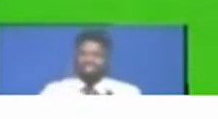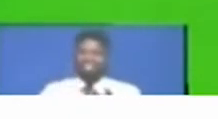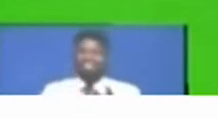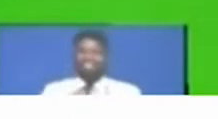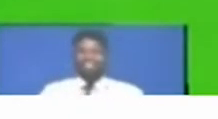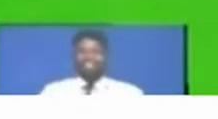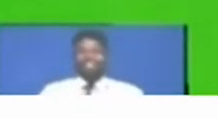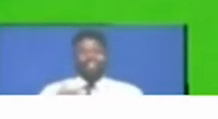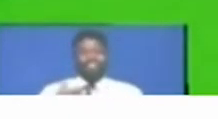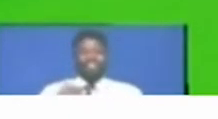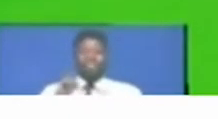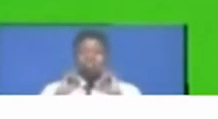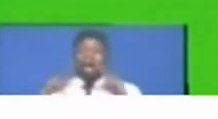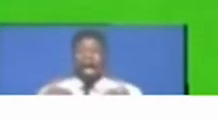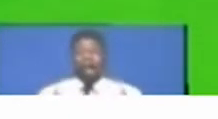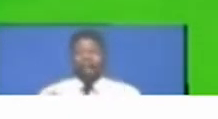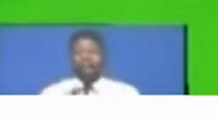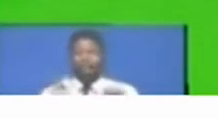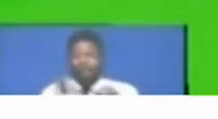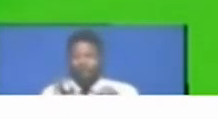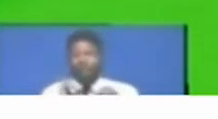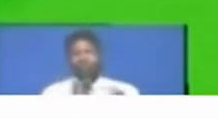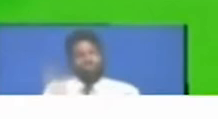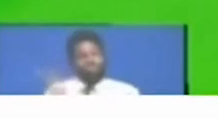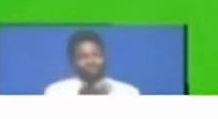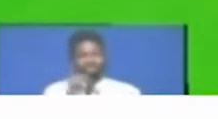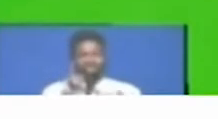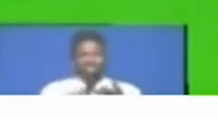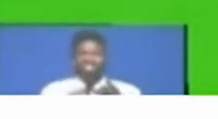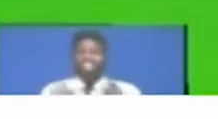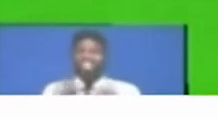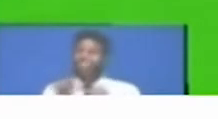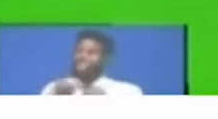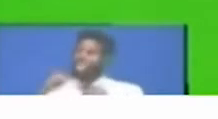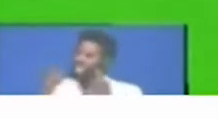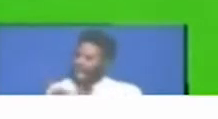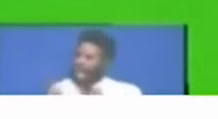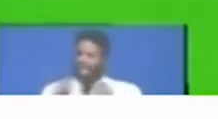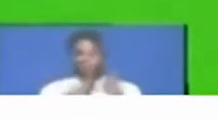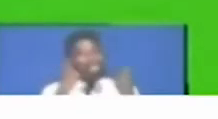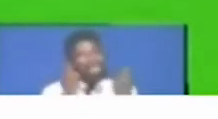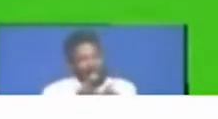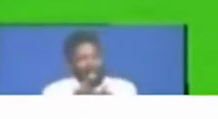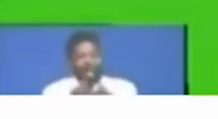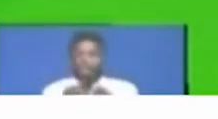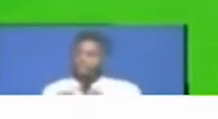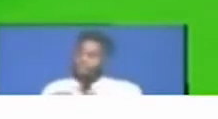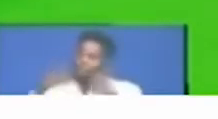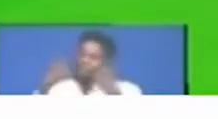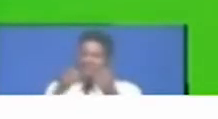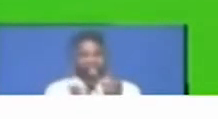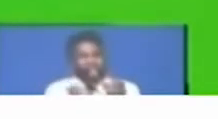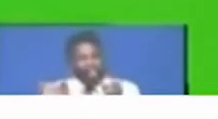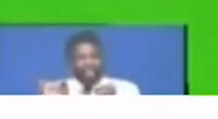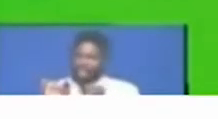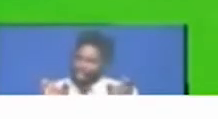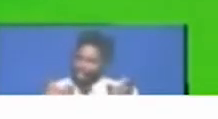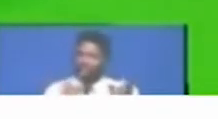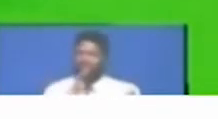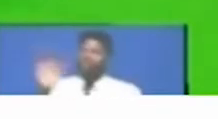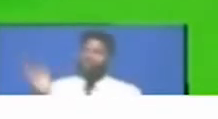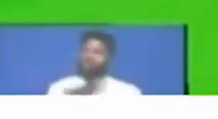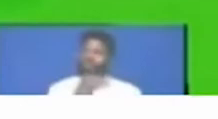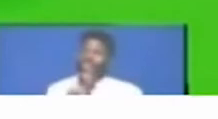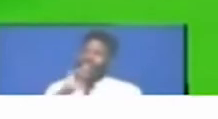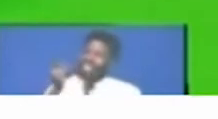amani, na janga ya ubaguzi ya kikabila, ili Wakenya waungane kama watu moja